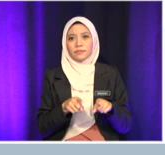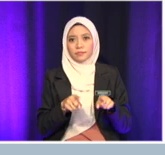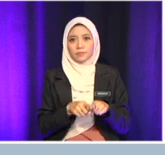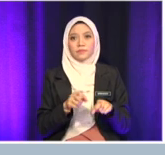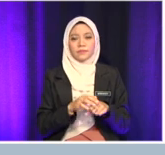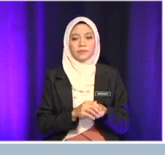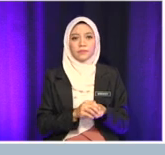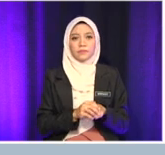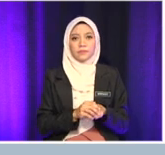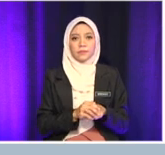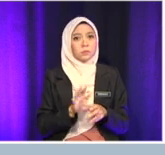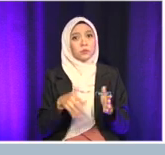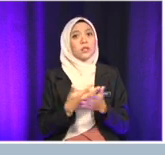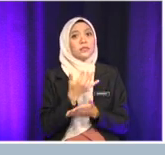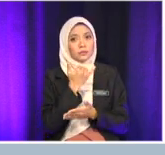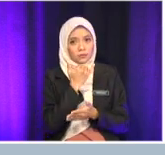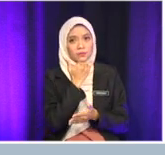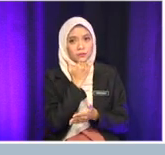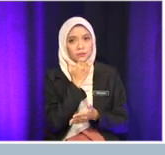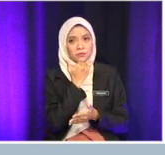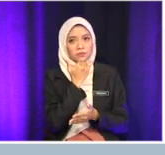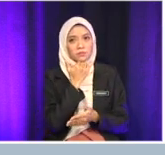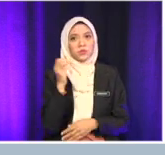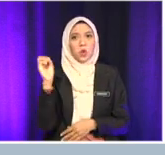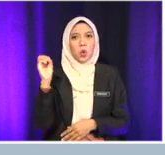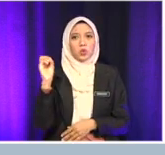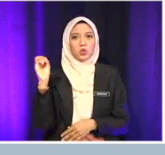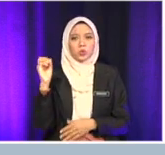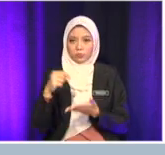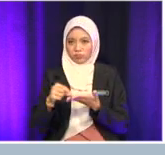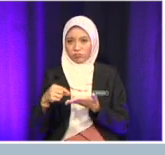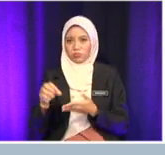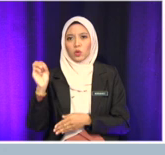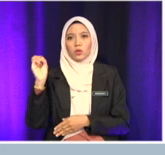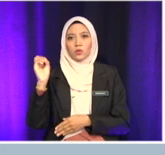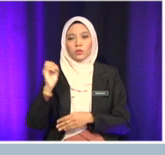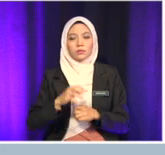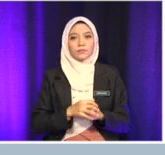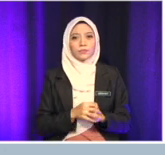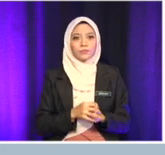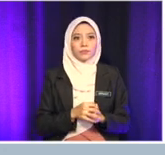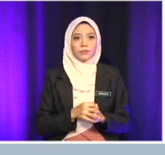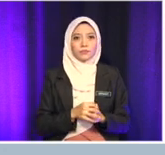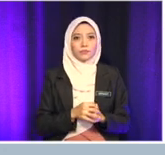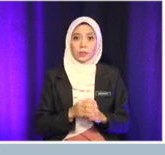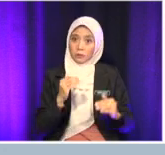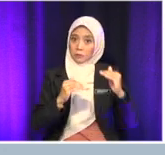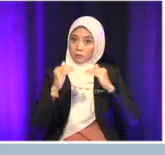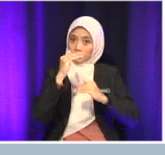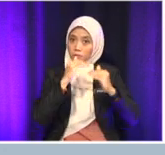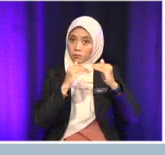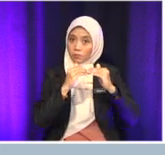berlaku kesilapan di sini kita tidak akan dapat maka yang kedua dari segi pembinaan garis lurus